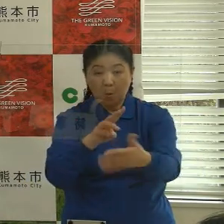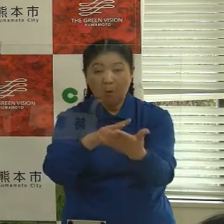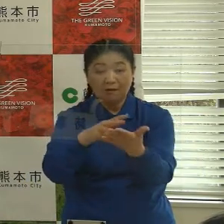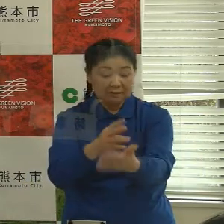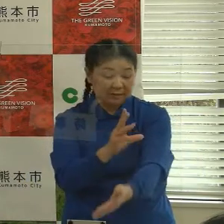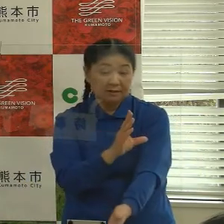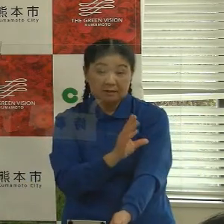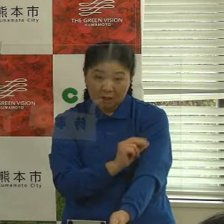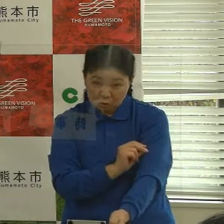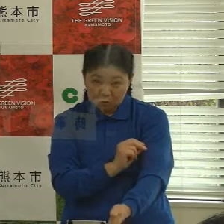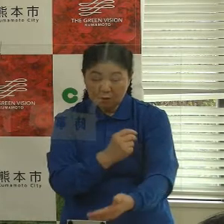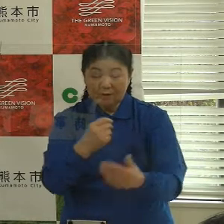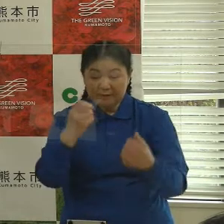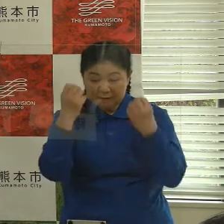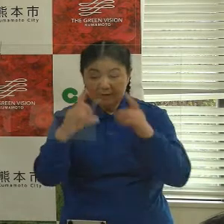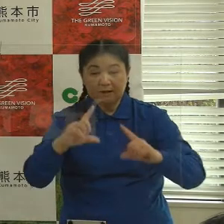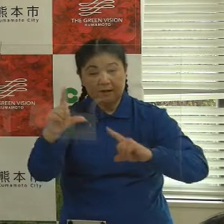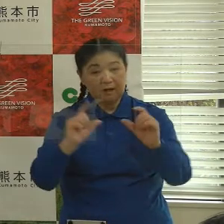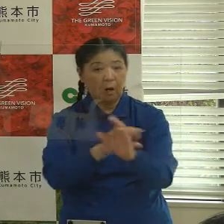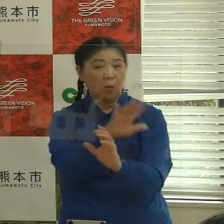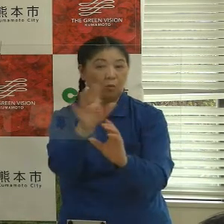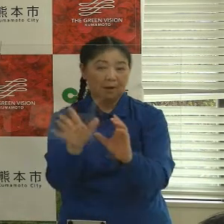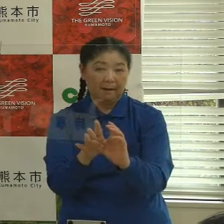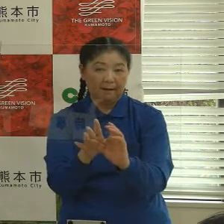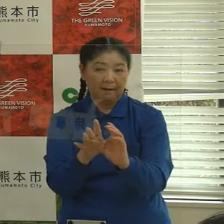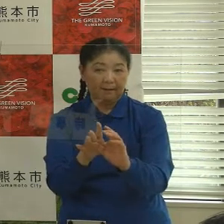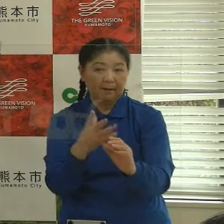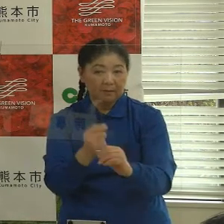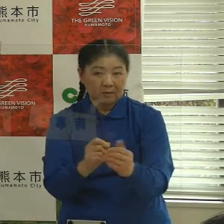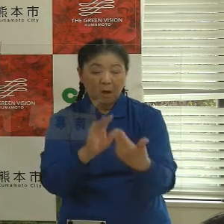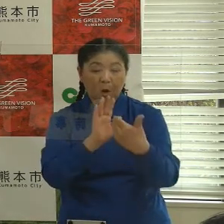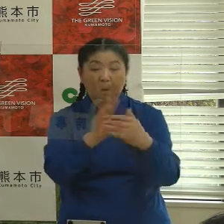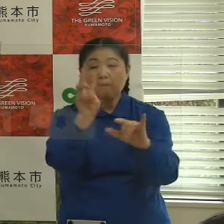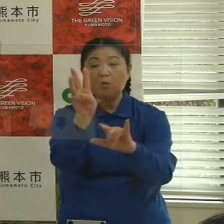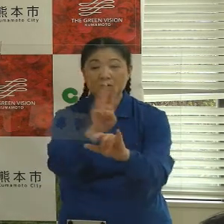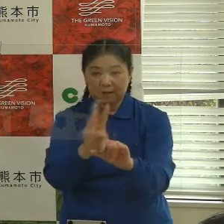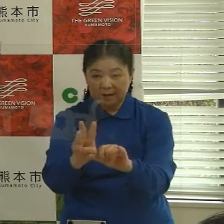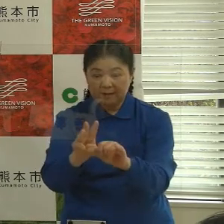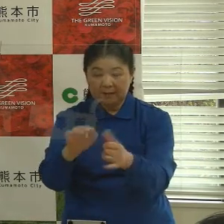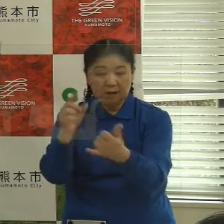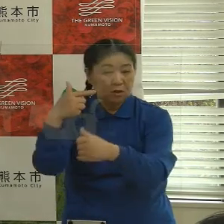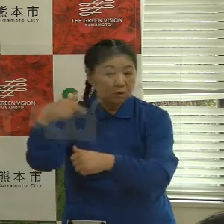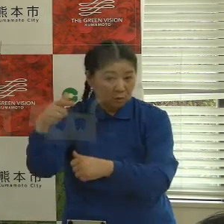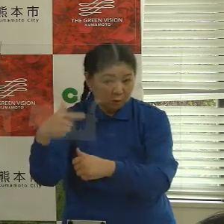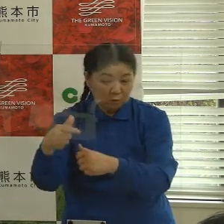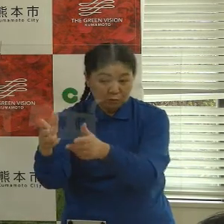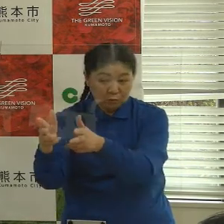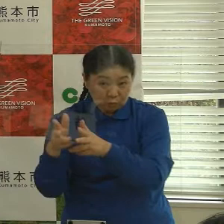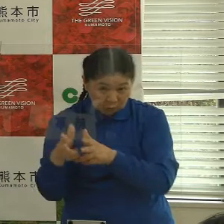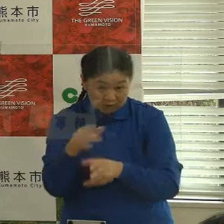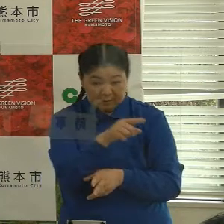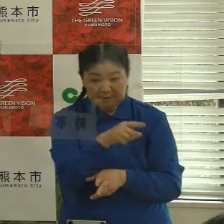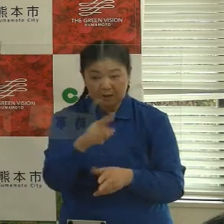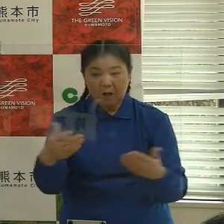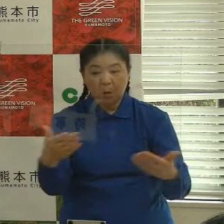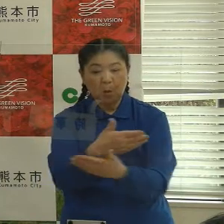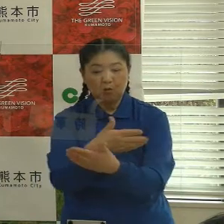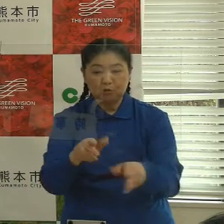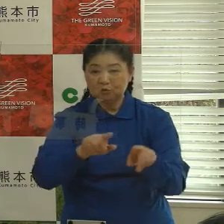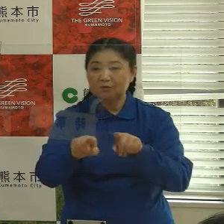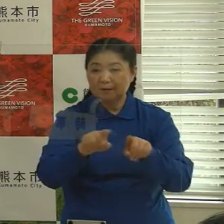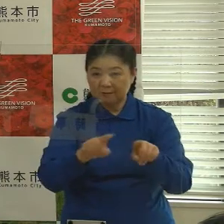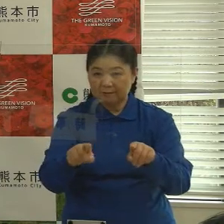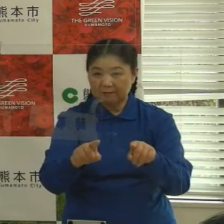ン接種など新型コロナウイルス感染症対策をはじめ防災、教育、都市、交通政